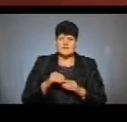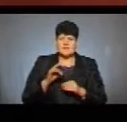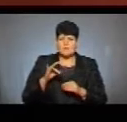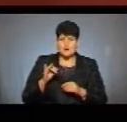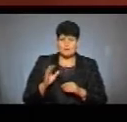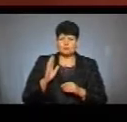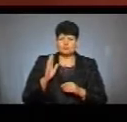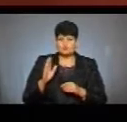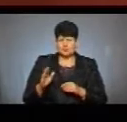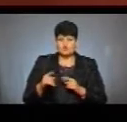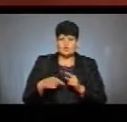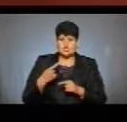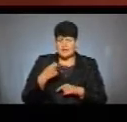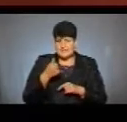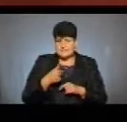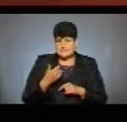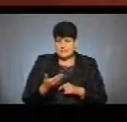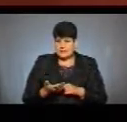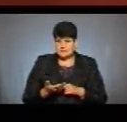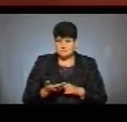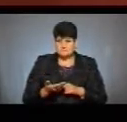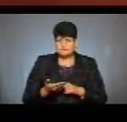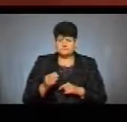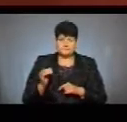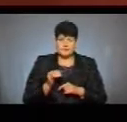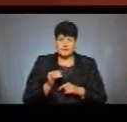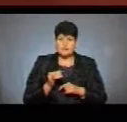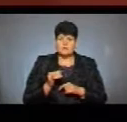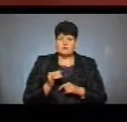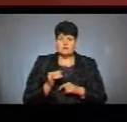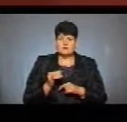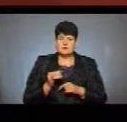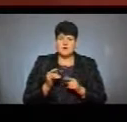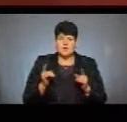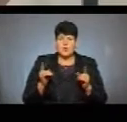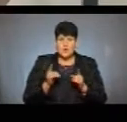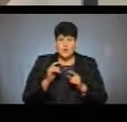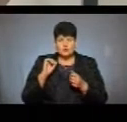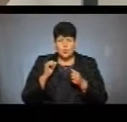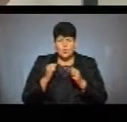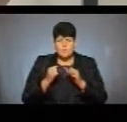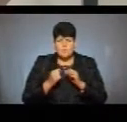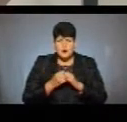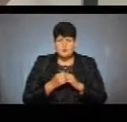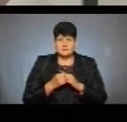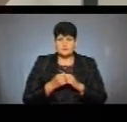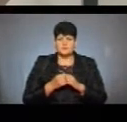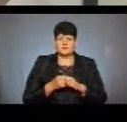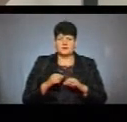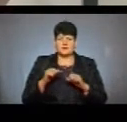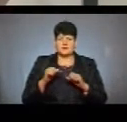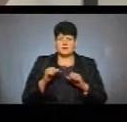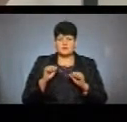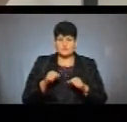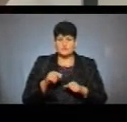як мінімум, так, через рік. І все ж таки короткопам'ятність і здатність до амнезії наших людей,